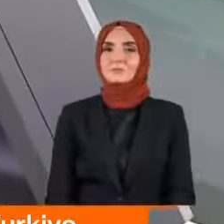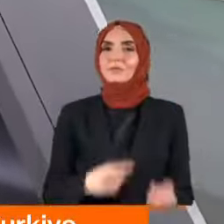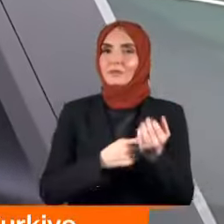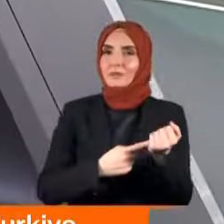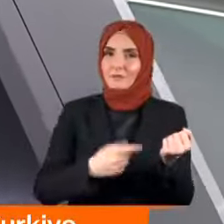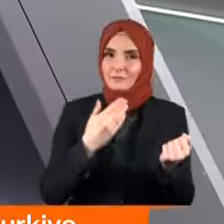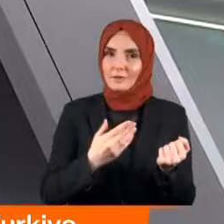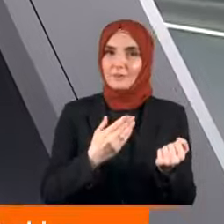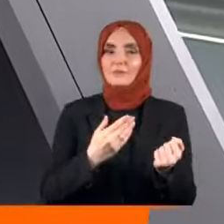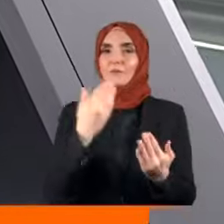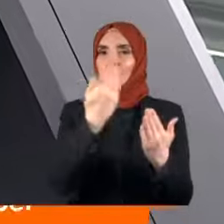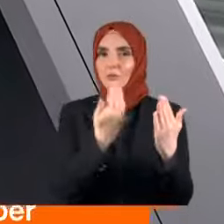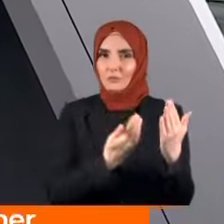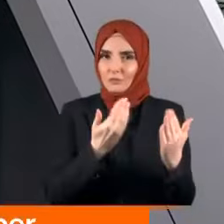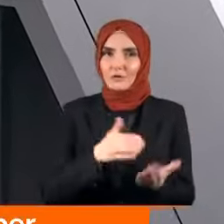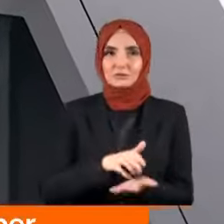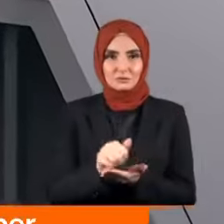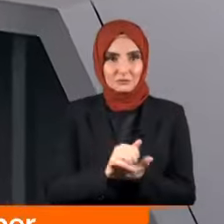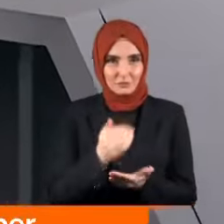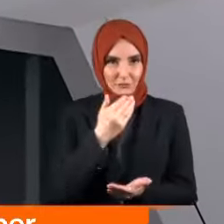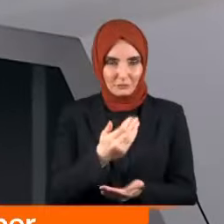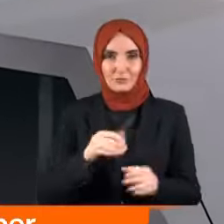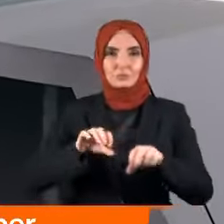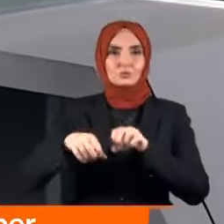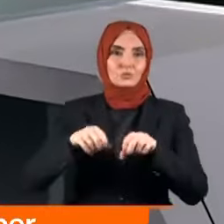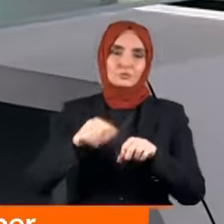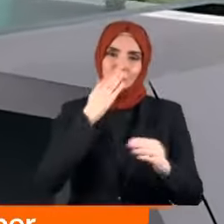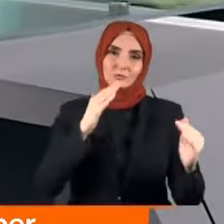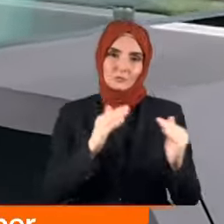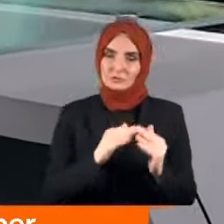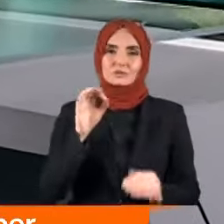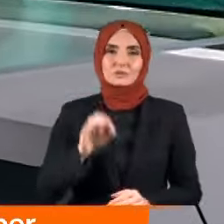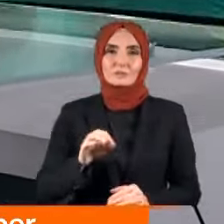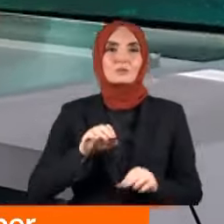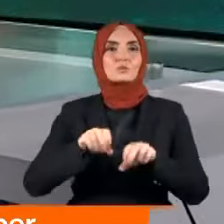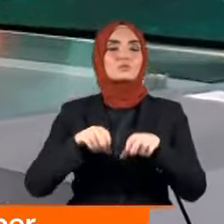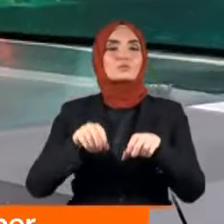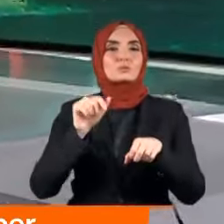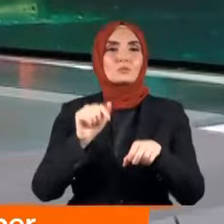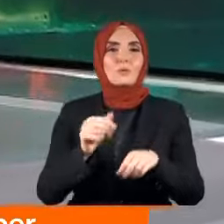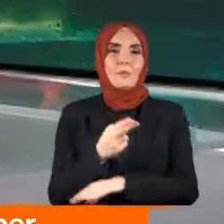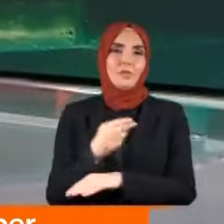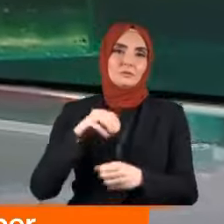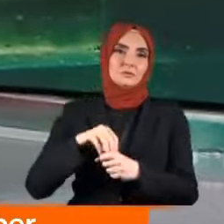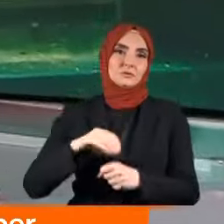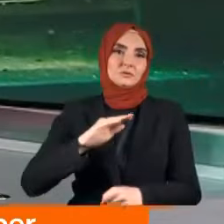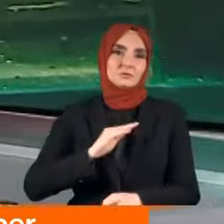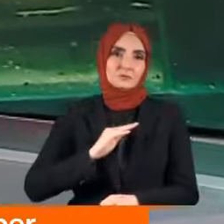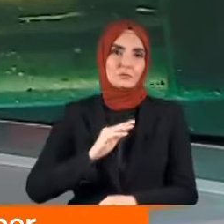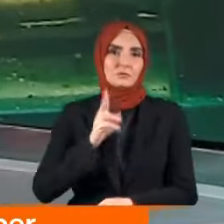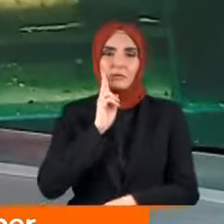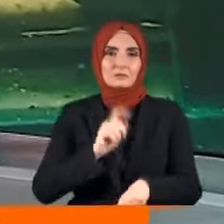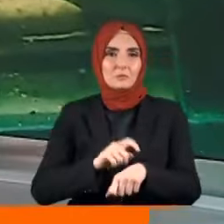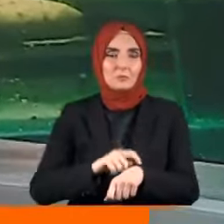Kebap, döner, çiğ köfte derken lavaşın arasına bu kez uskumru girdi. Balık türüm son dönemde oldukça talep görüyor. Arkadaşlarımıza merak etti,